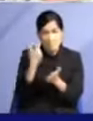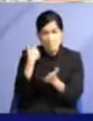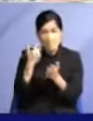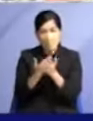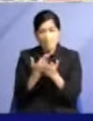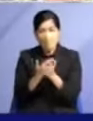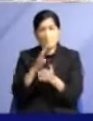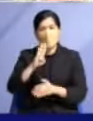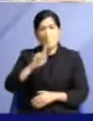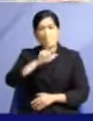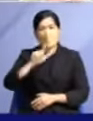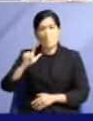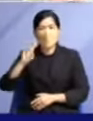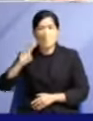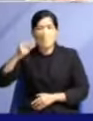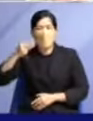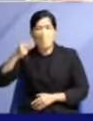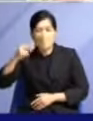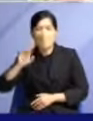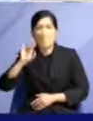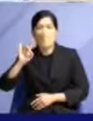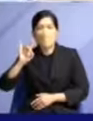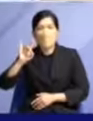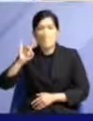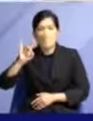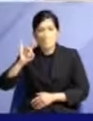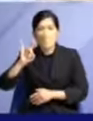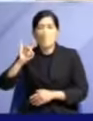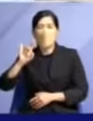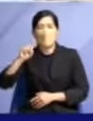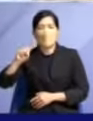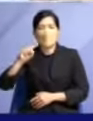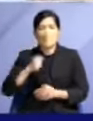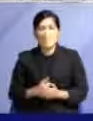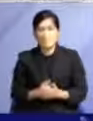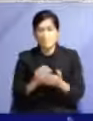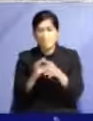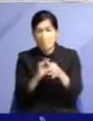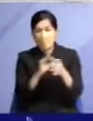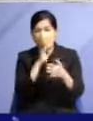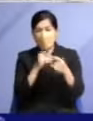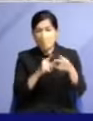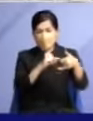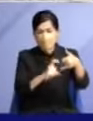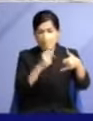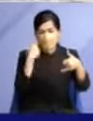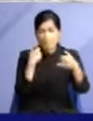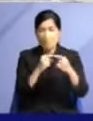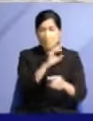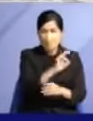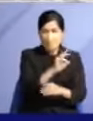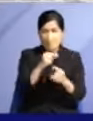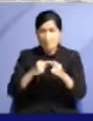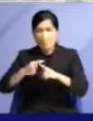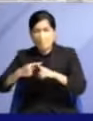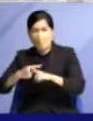4,068,000 บาทนะคะขออภัยค่ะ 4,608,000 บาทนะคะแบ่งเป็นกรณีเสียชีวิตเนี่ย7รายด้วยกันแล้วก็บาดเจ็บป่วยต่อเ